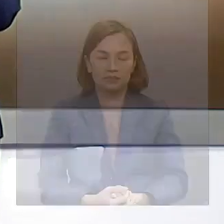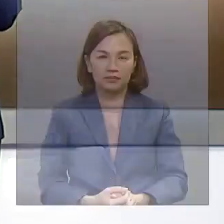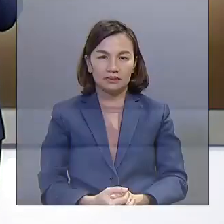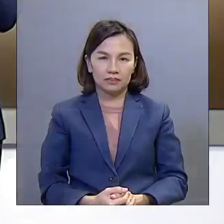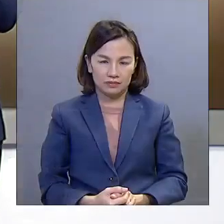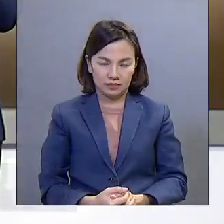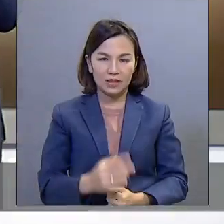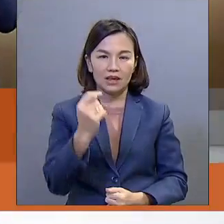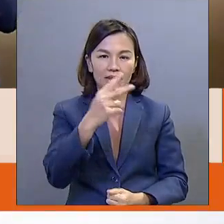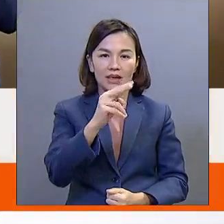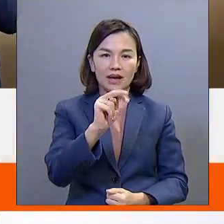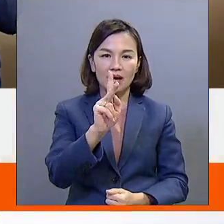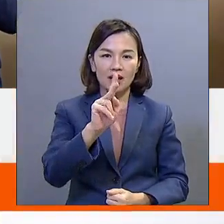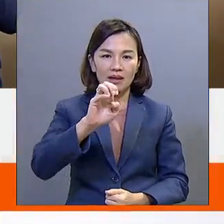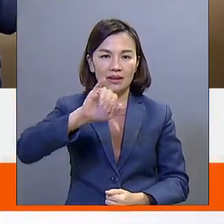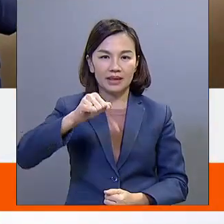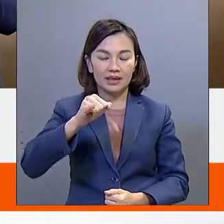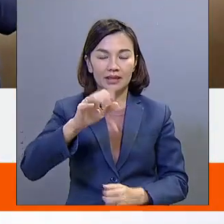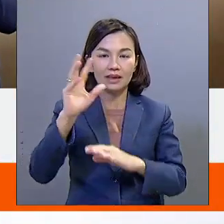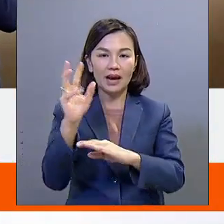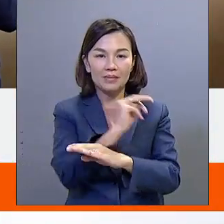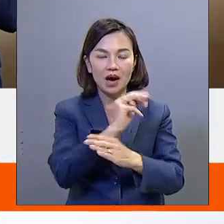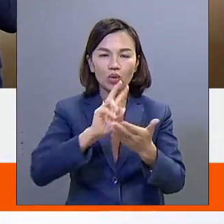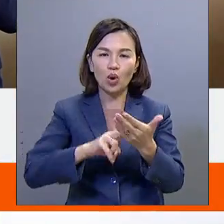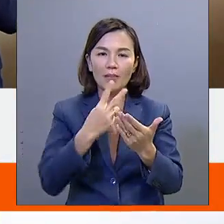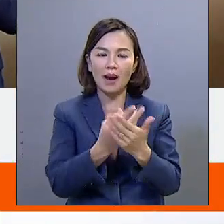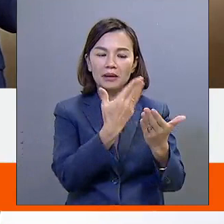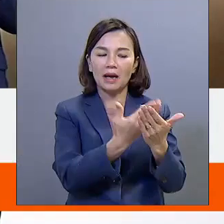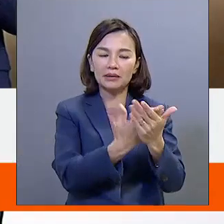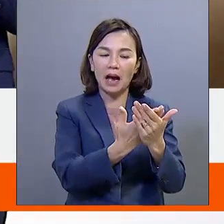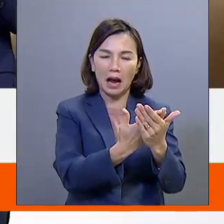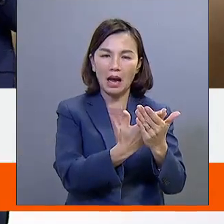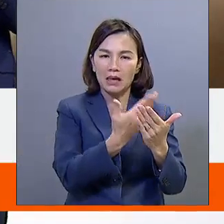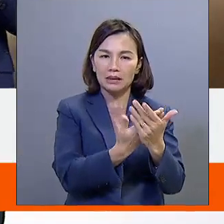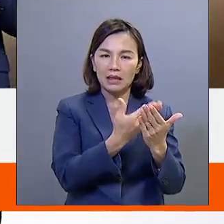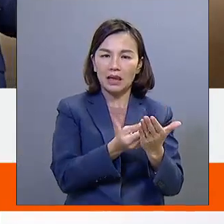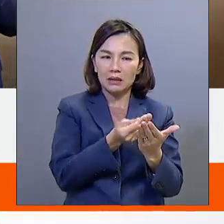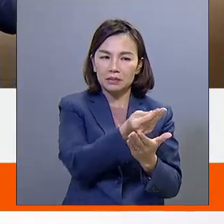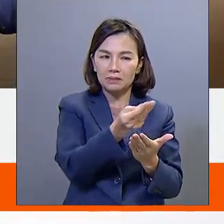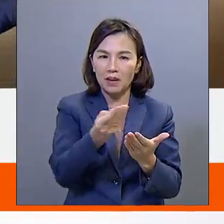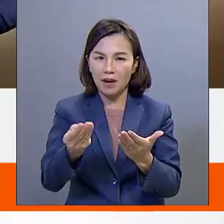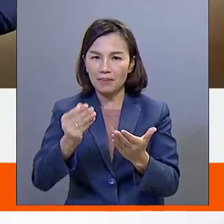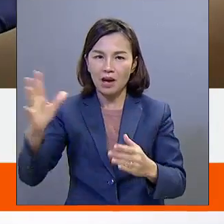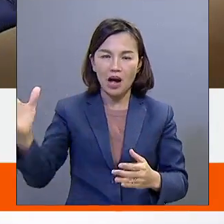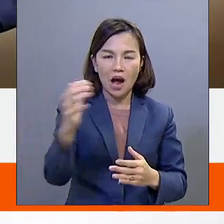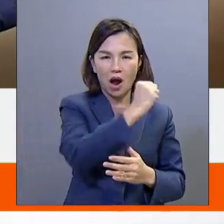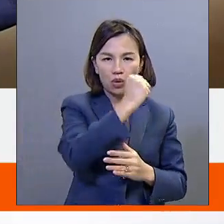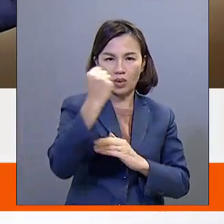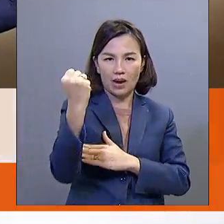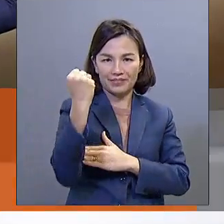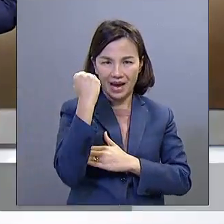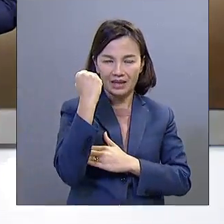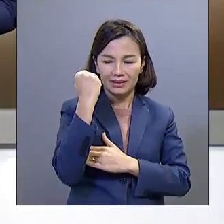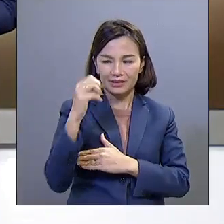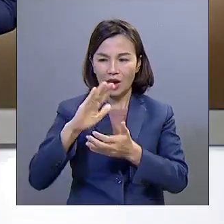ธนกิจการเมืองหมายถึงการใช้เงินสู่อำนาจและการใช้อำนาจนั้นเพื่อให้ได้เงินมาเอาจริงๆก็ไม่ต่างอะ